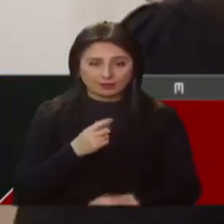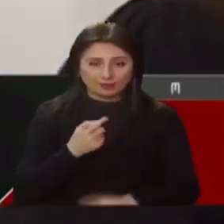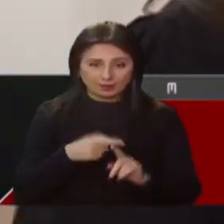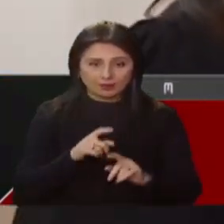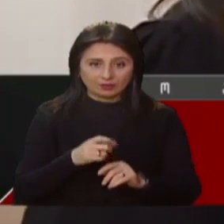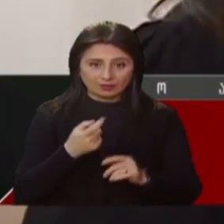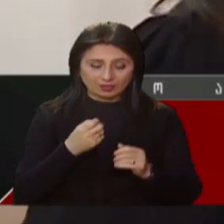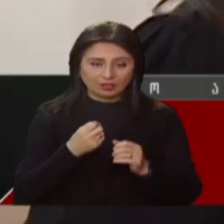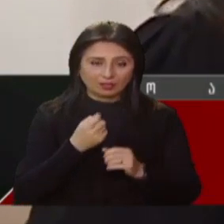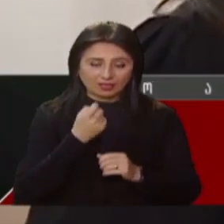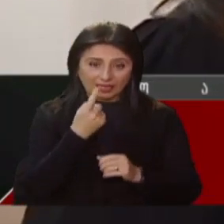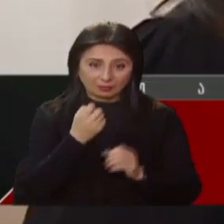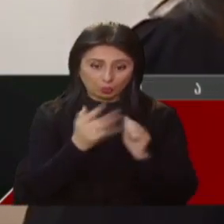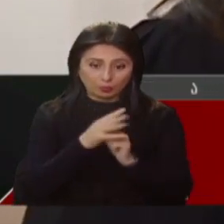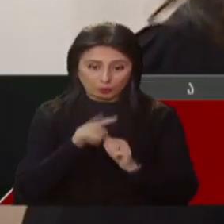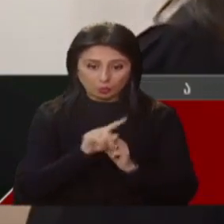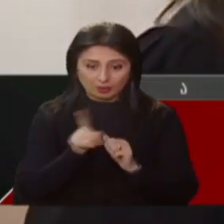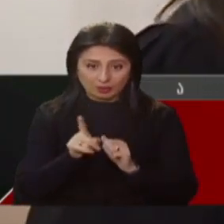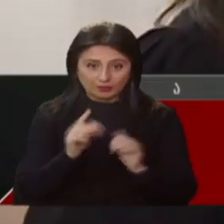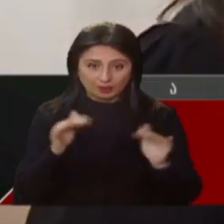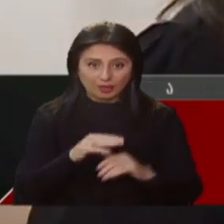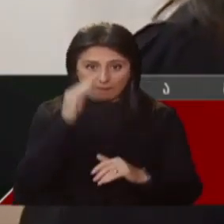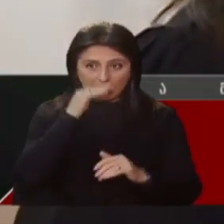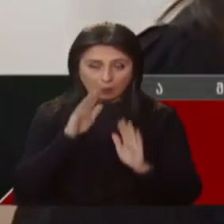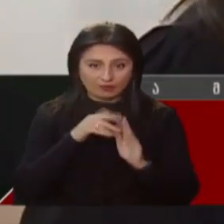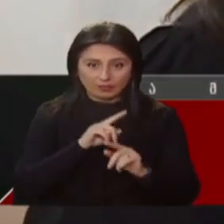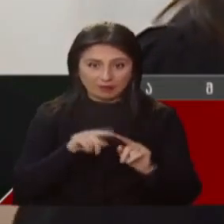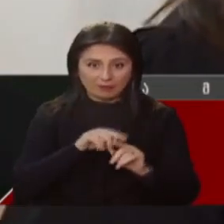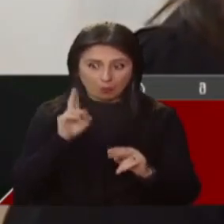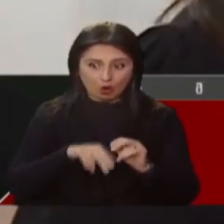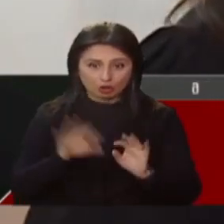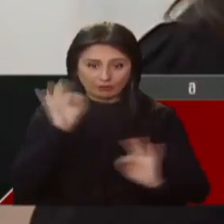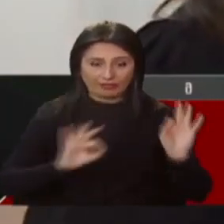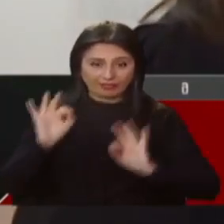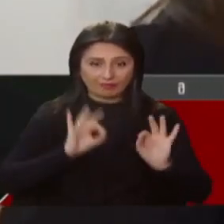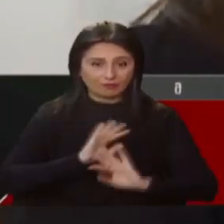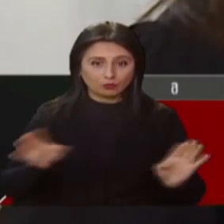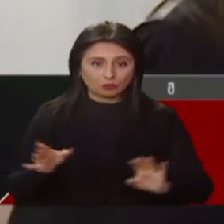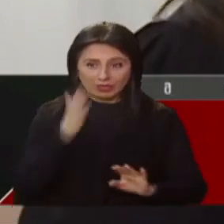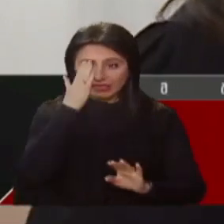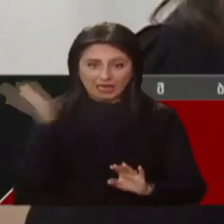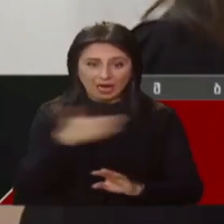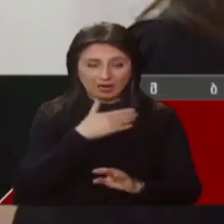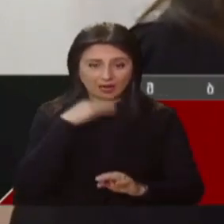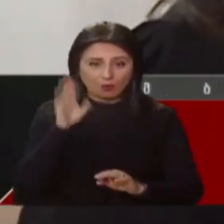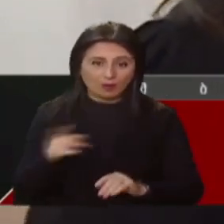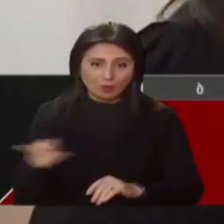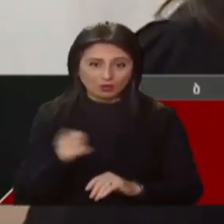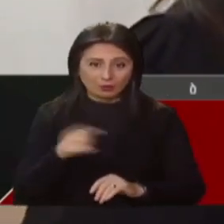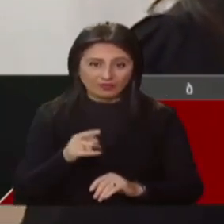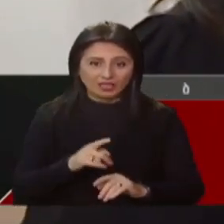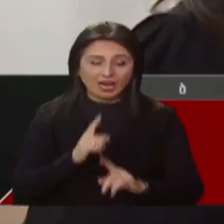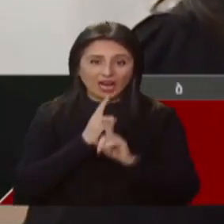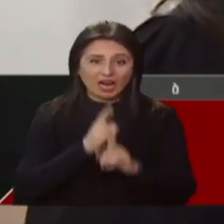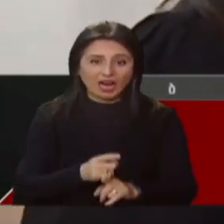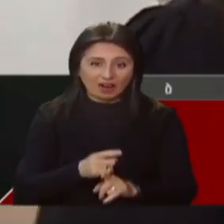წუთზეც შევიკრიბებით მამიკოგვიძახის ხოლმე ხშირად, რომ მორჩით გაპრენტვას, მოწყდით სარკეებს, მოდით,